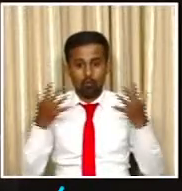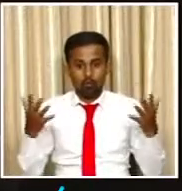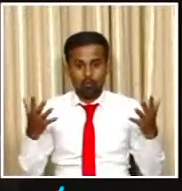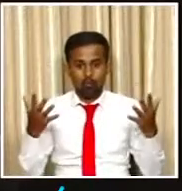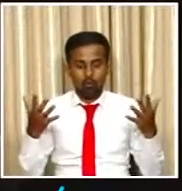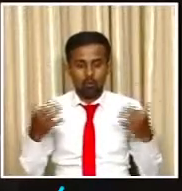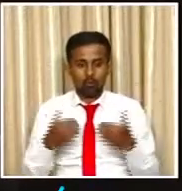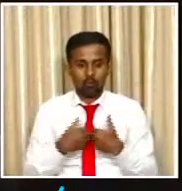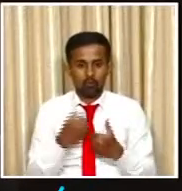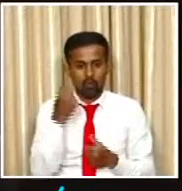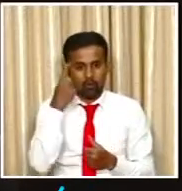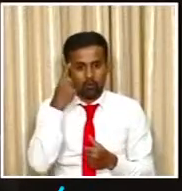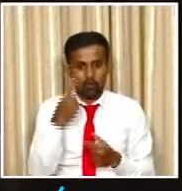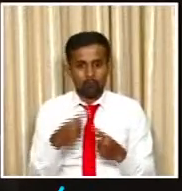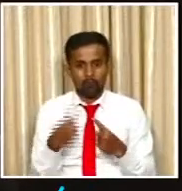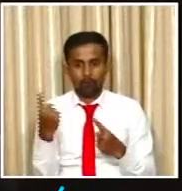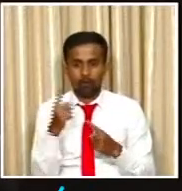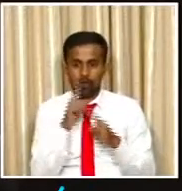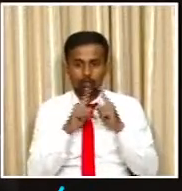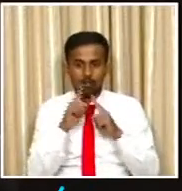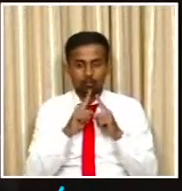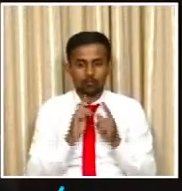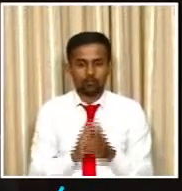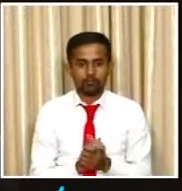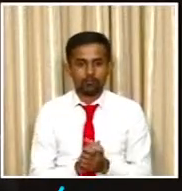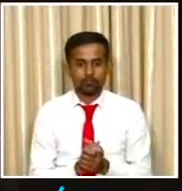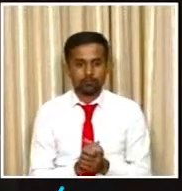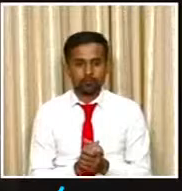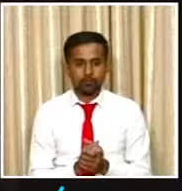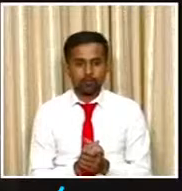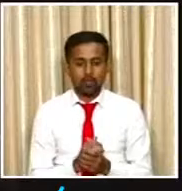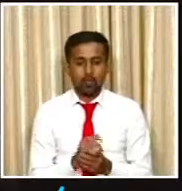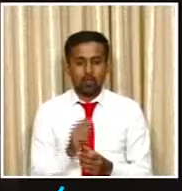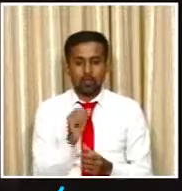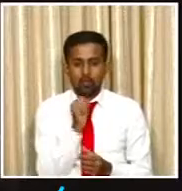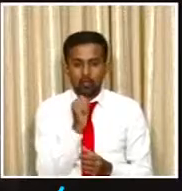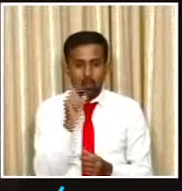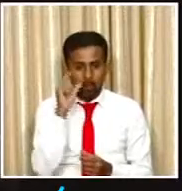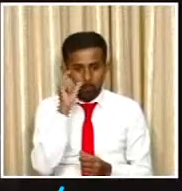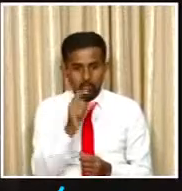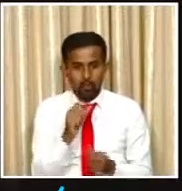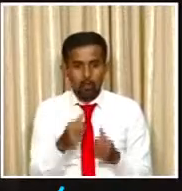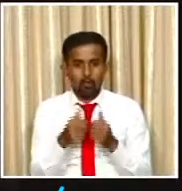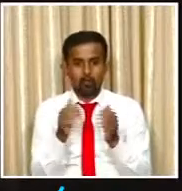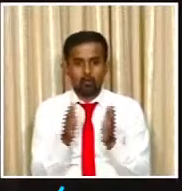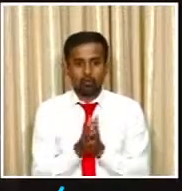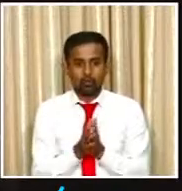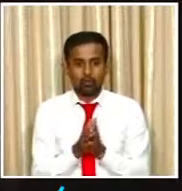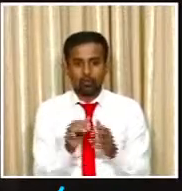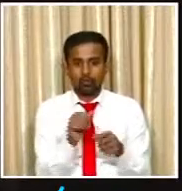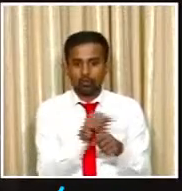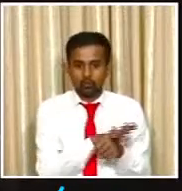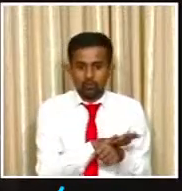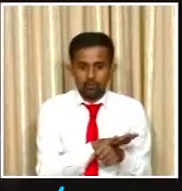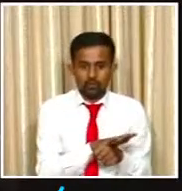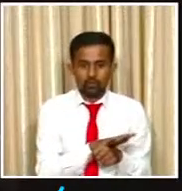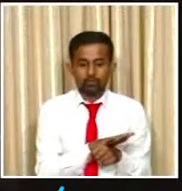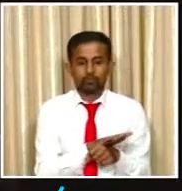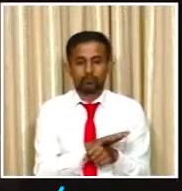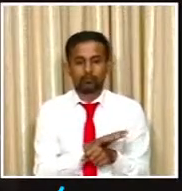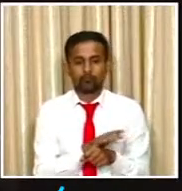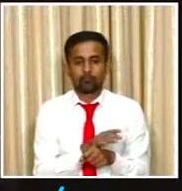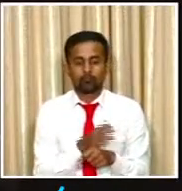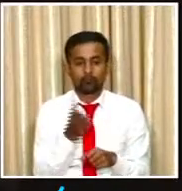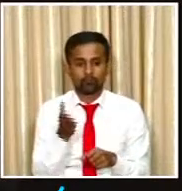ma hitanne kathawak karanda me attha washeyma baluwoth ehema ape hama patthenma me covid wasangathaye hindath